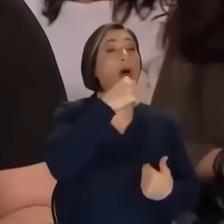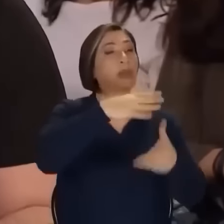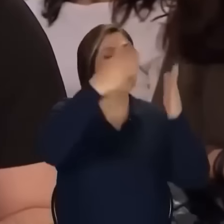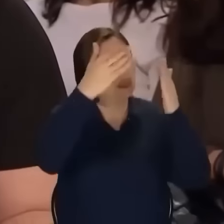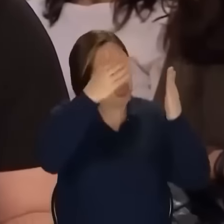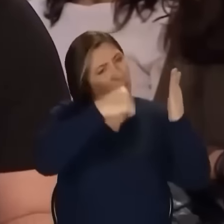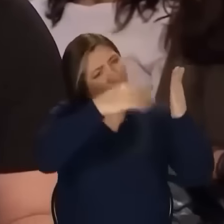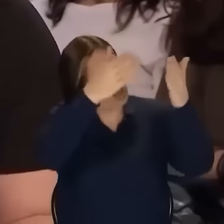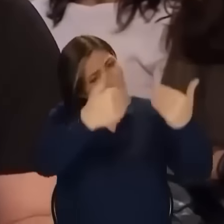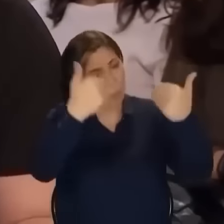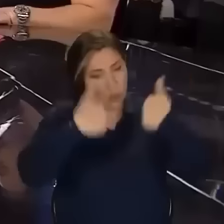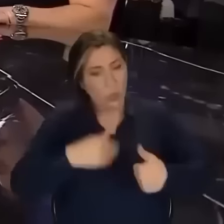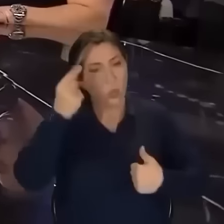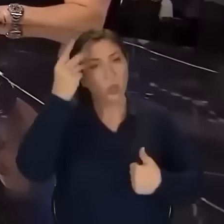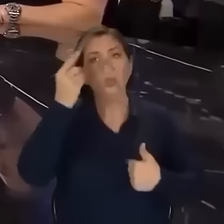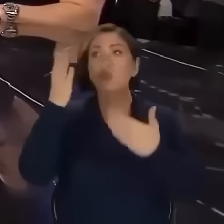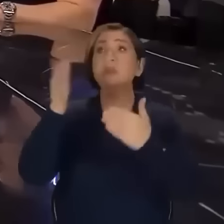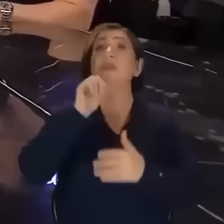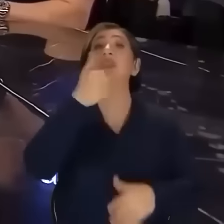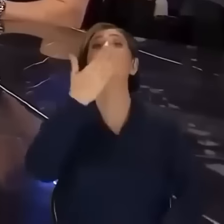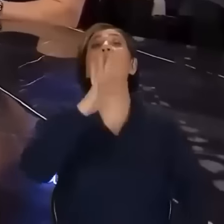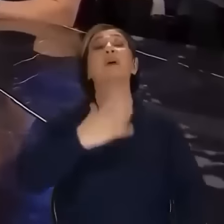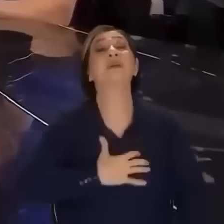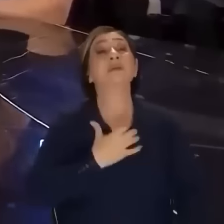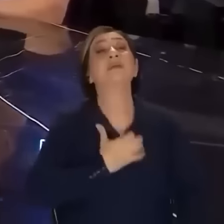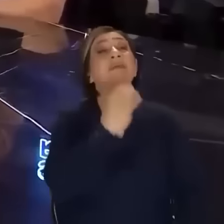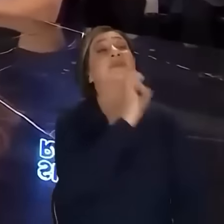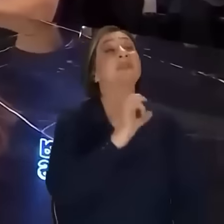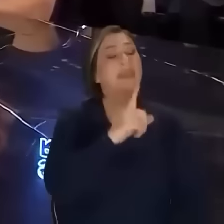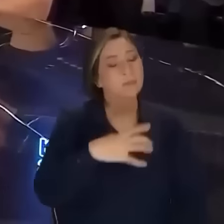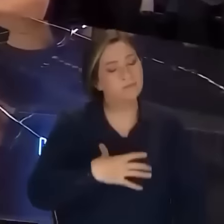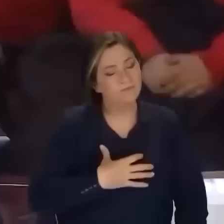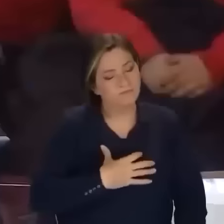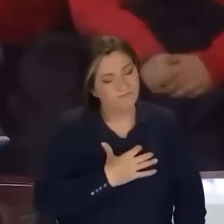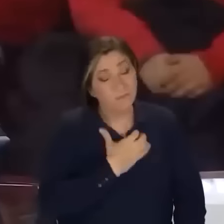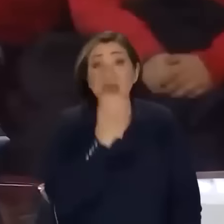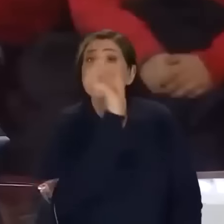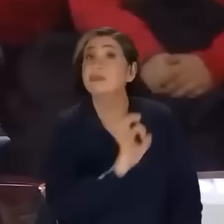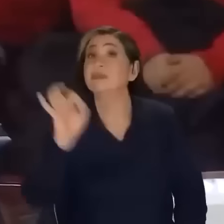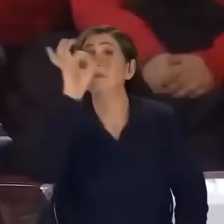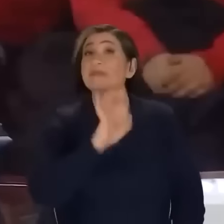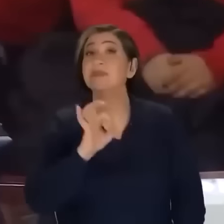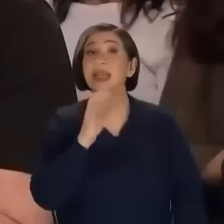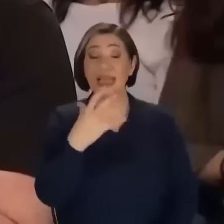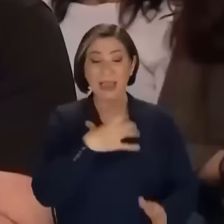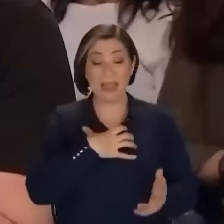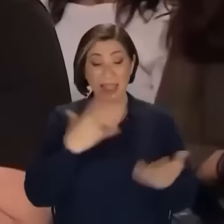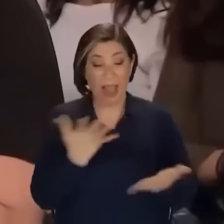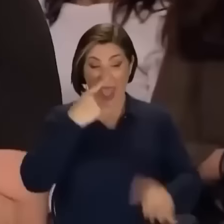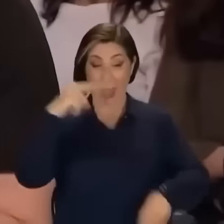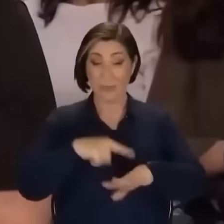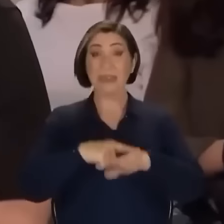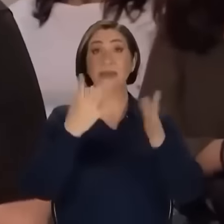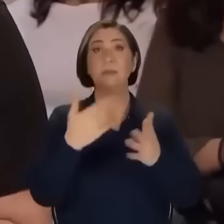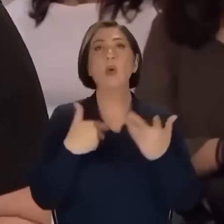bizim unuttuğumuz versiyonumu yani hiç mi kardeşim dertlenmiş veyahut da mesela ne kadar kendinden eminsin